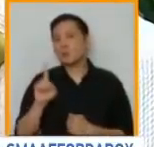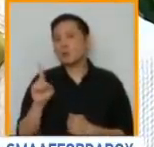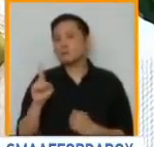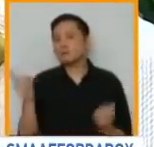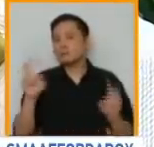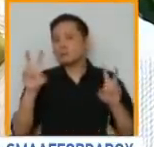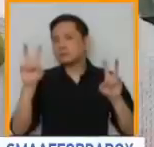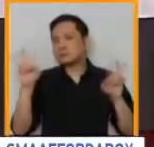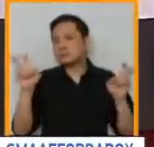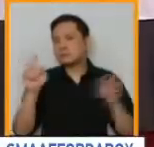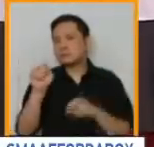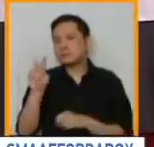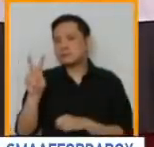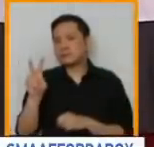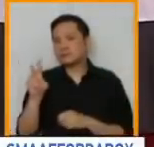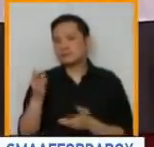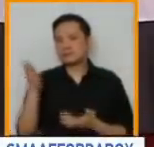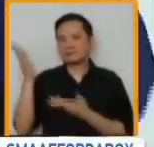ito.